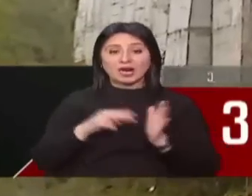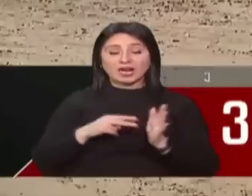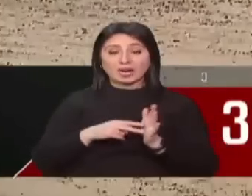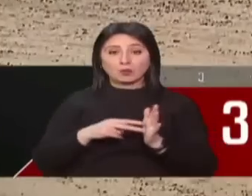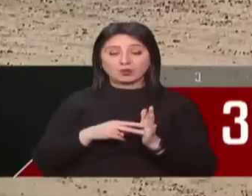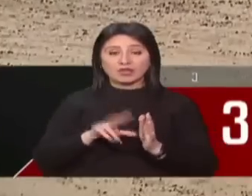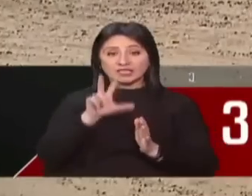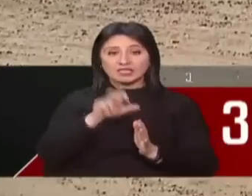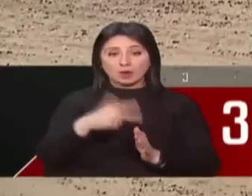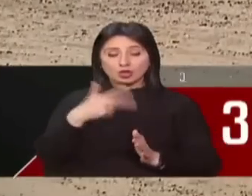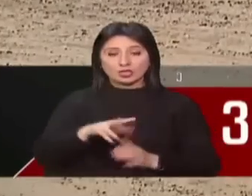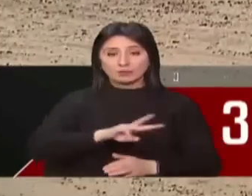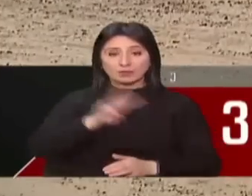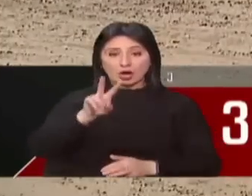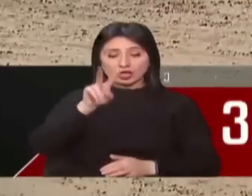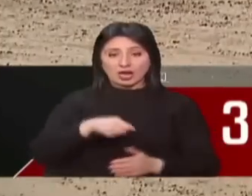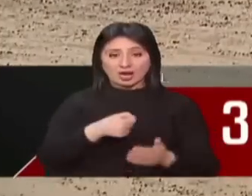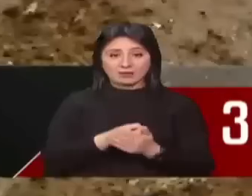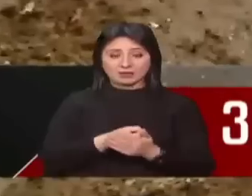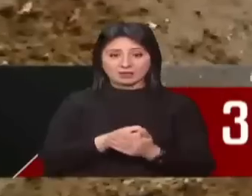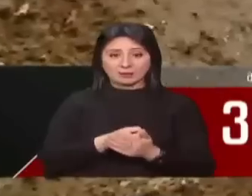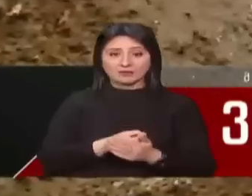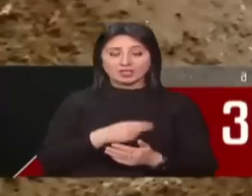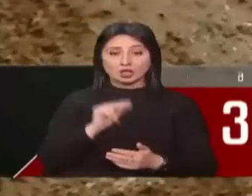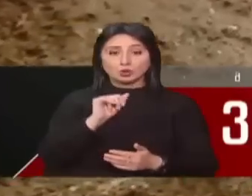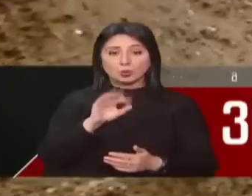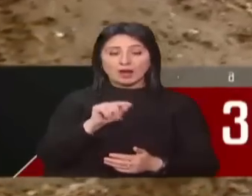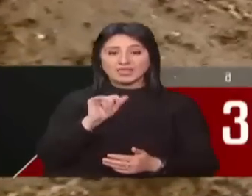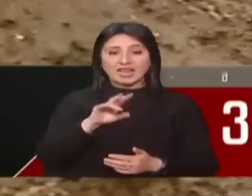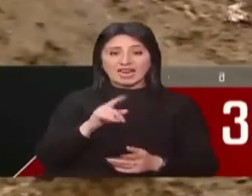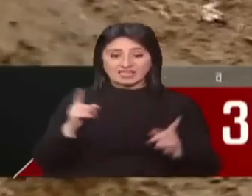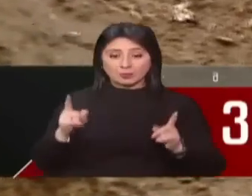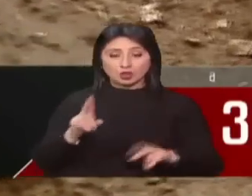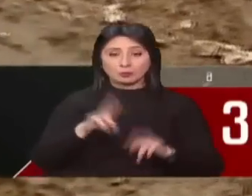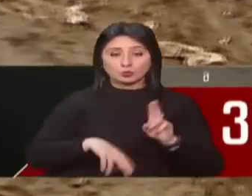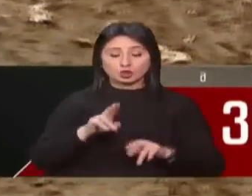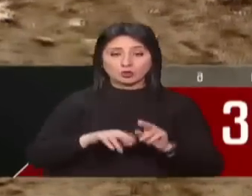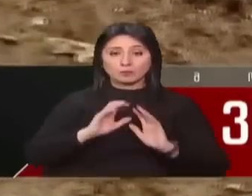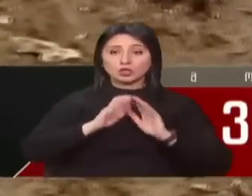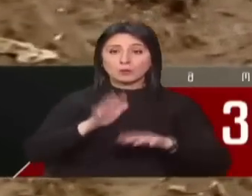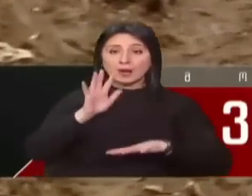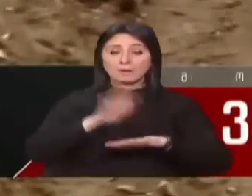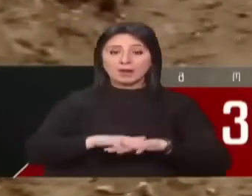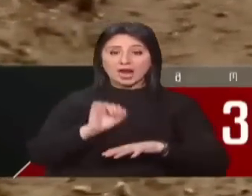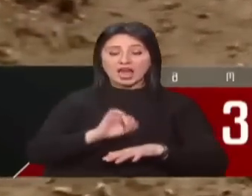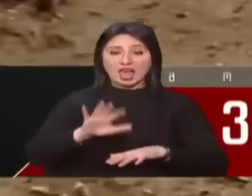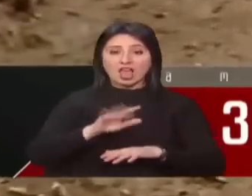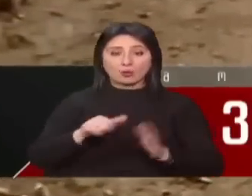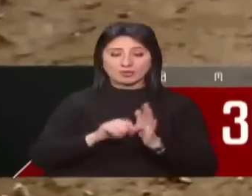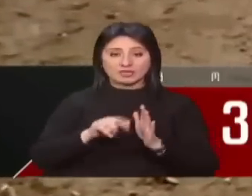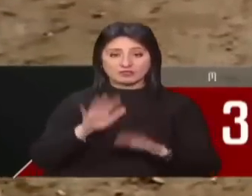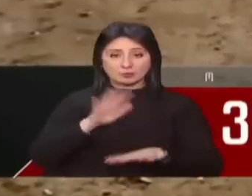بولبا سامس أوتداد مليون لارام دجدبا شو متلتي خويس موناك واتيس مشينة بلوباس مسوبليو بانك إدا أوروبيس